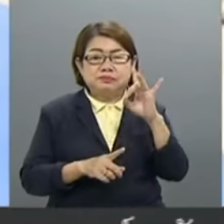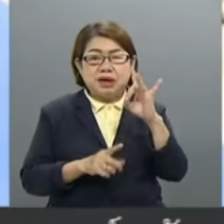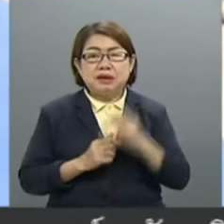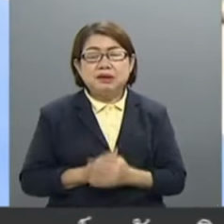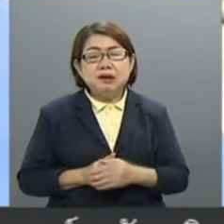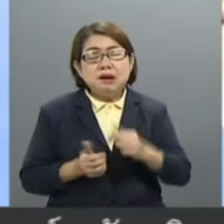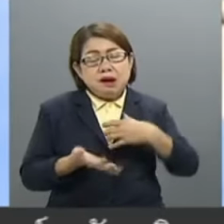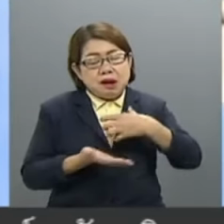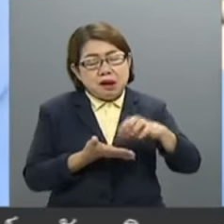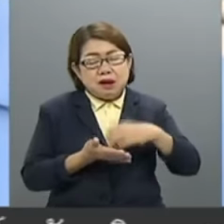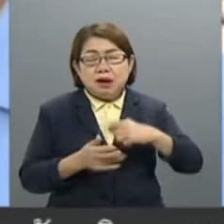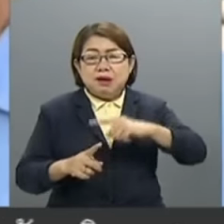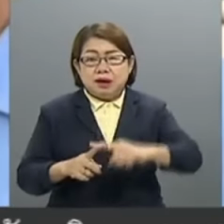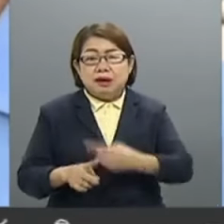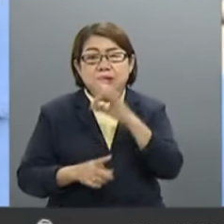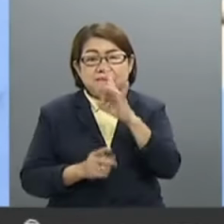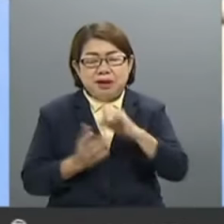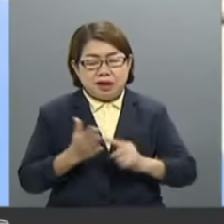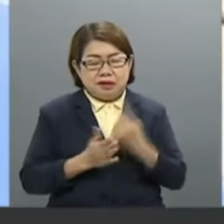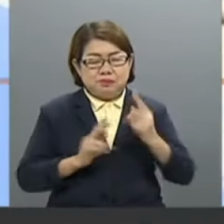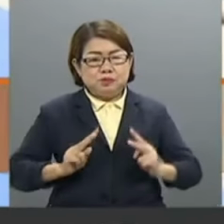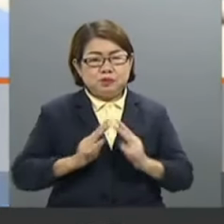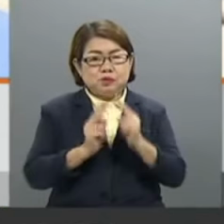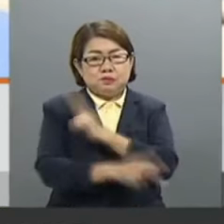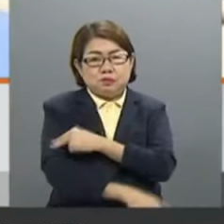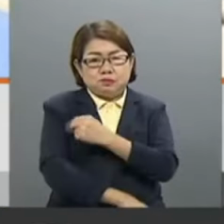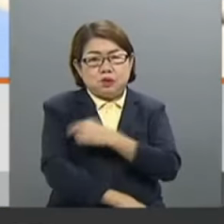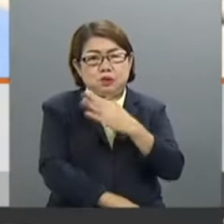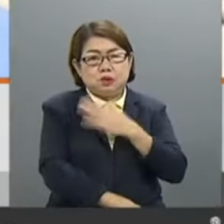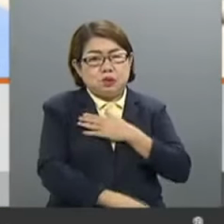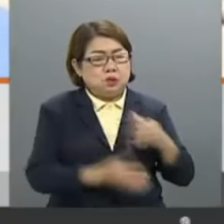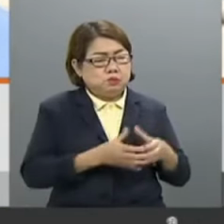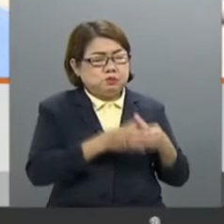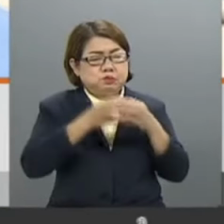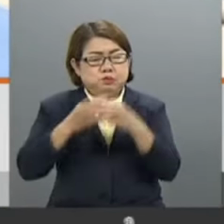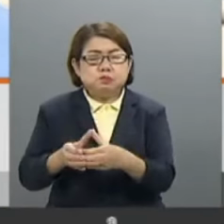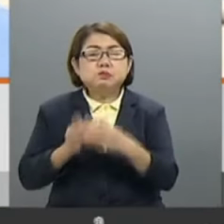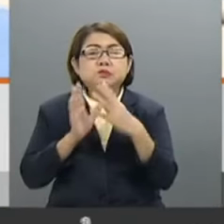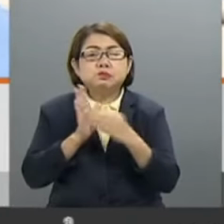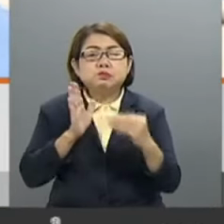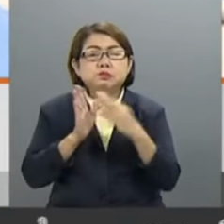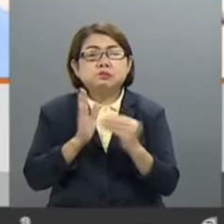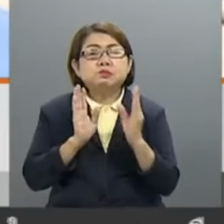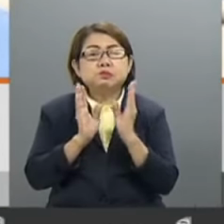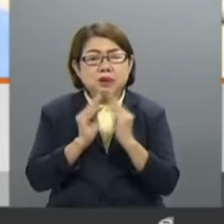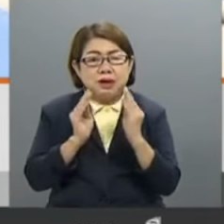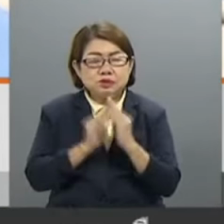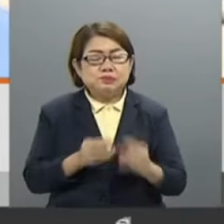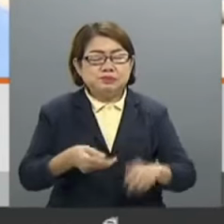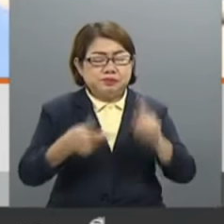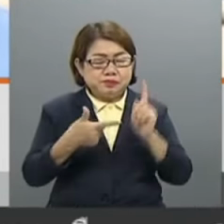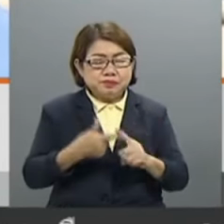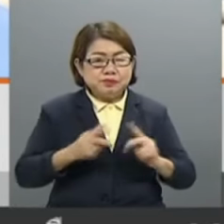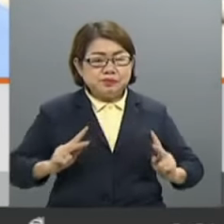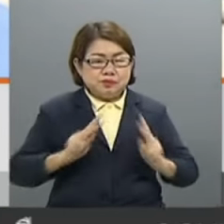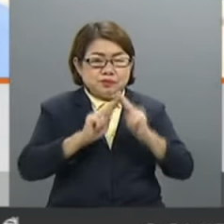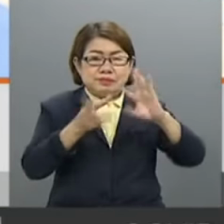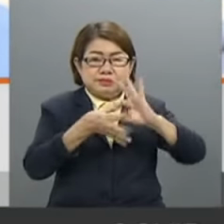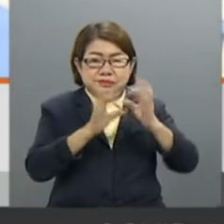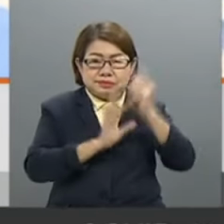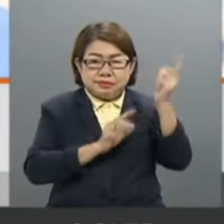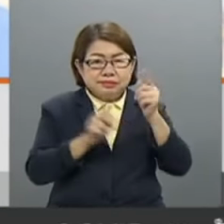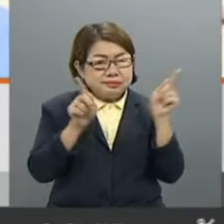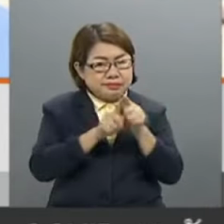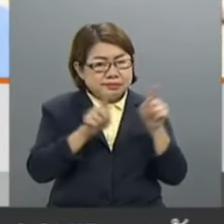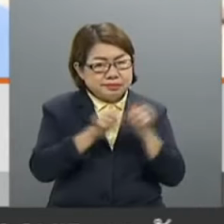ริ่มต้นจากกระทรวงสาธารณสุขเกือบทั้งหมดมาสัมมนาที่นี่นะครับแล้วก็โครงการของกระทรวงท่องเที่ยวที่จะเริ่มต้นบิ๊กอีเวนต์ในวันที่1นะครับโดยการเชิญ